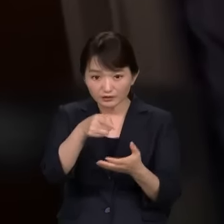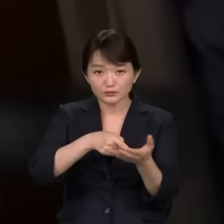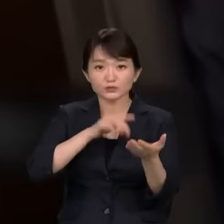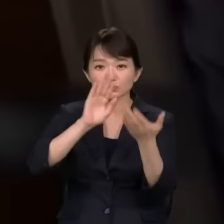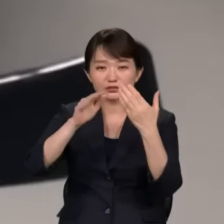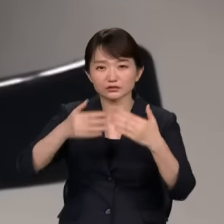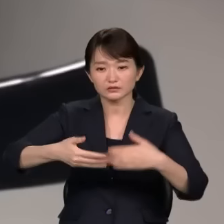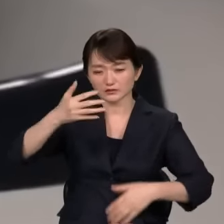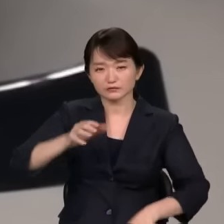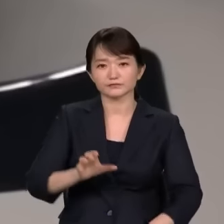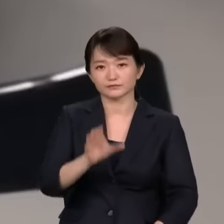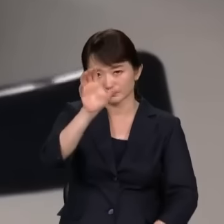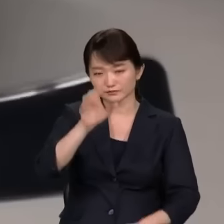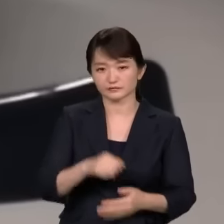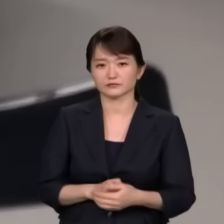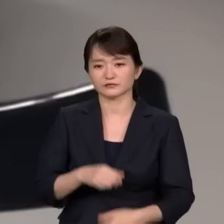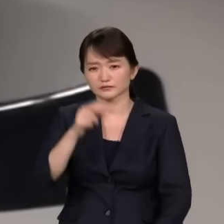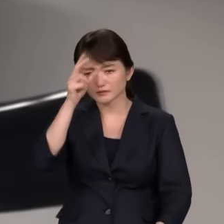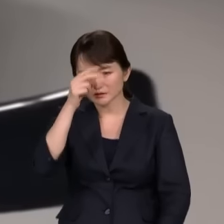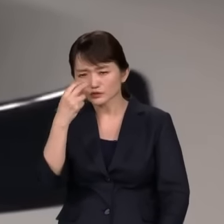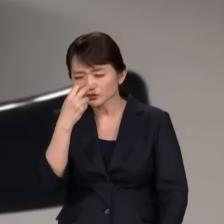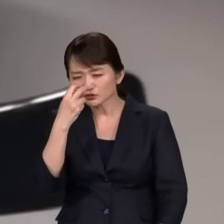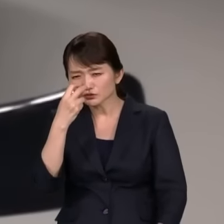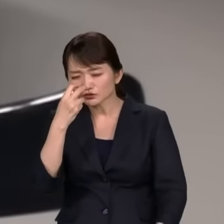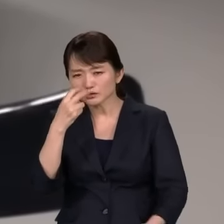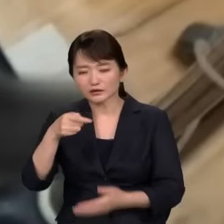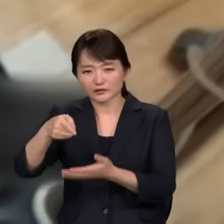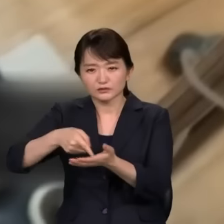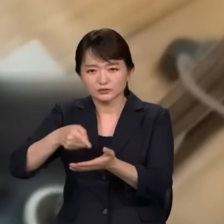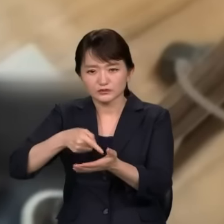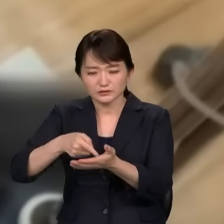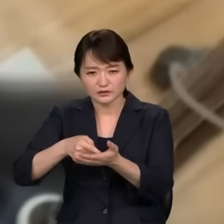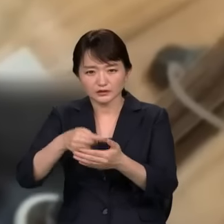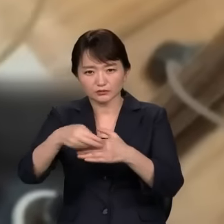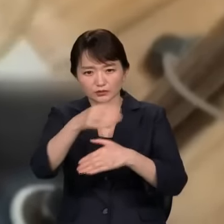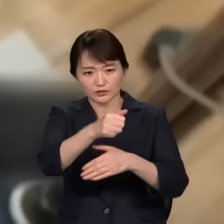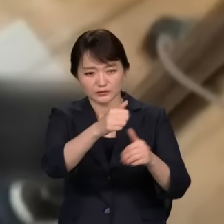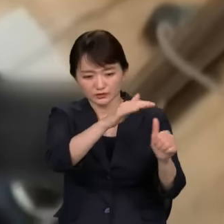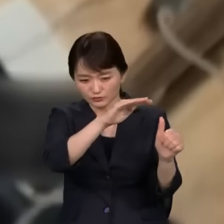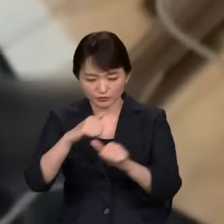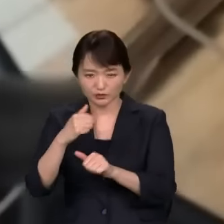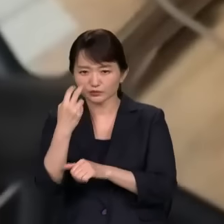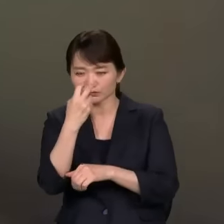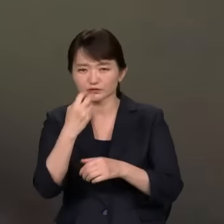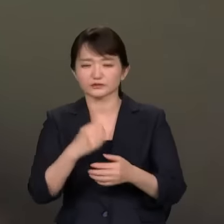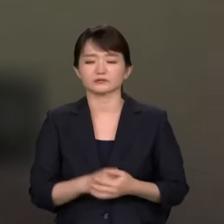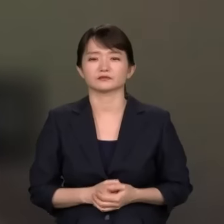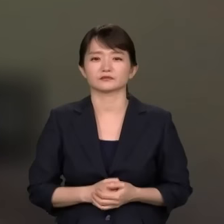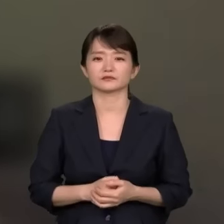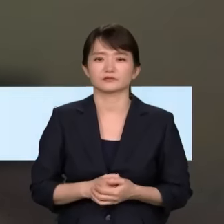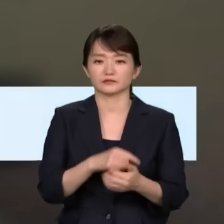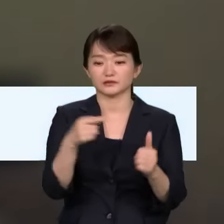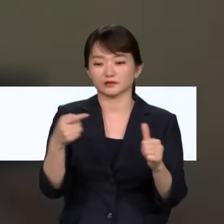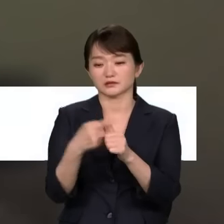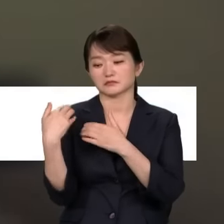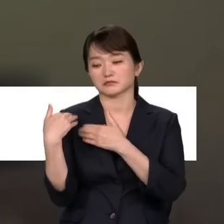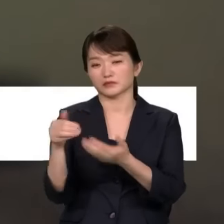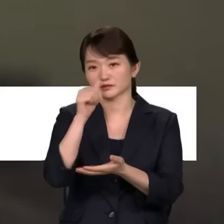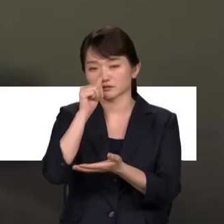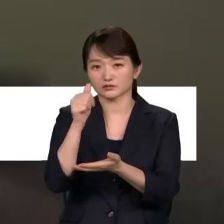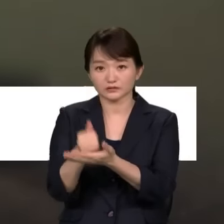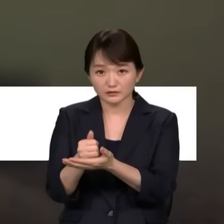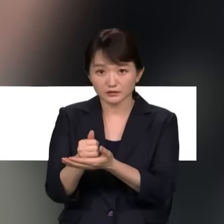영상입니다. 경찰은 수술을 했던 병원장을 살인 혐의로 입건해 수사하고 있습니다. 그리고 살인 방조 혐의로 당시 수술에